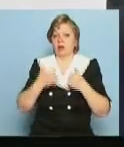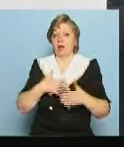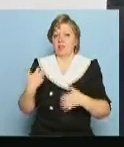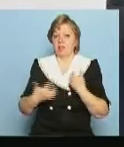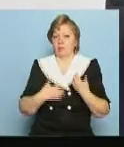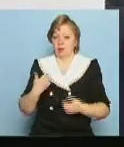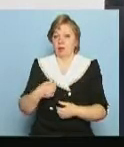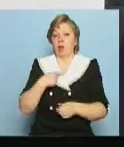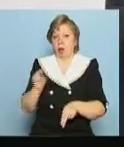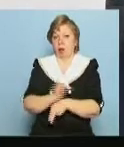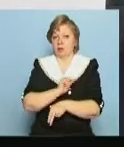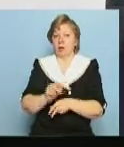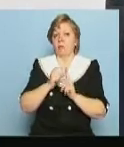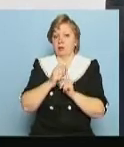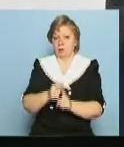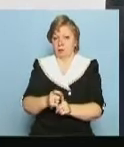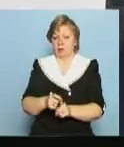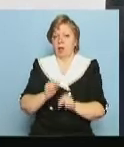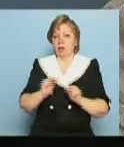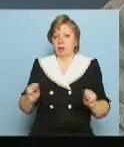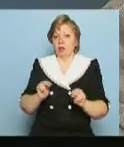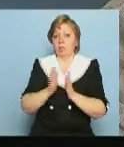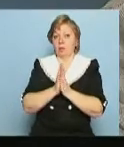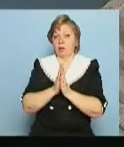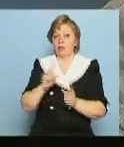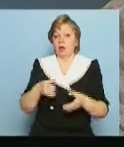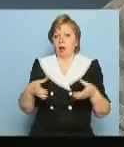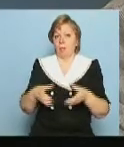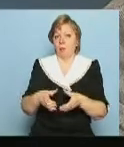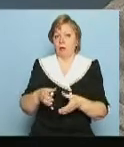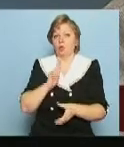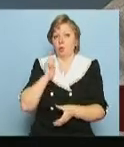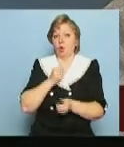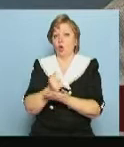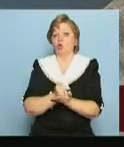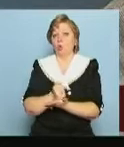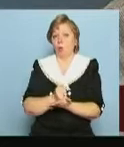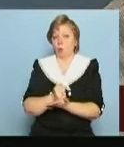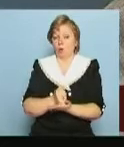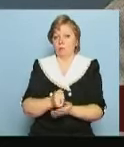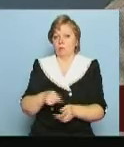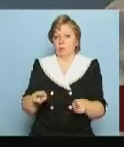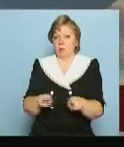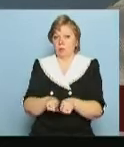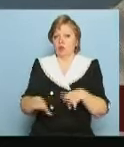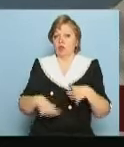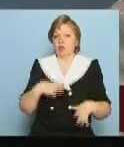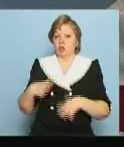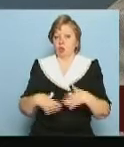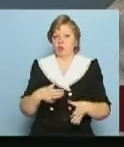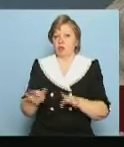парировал президент. Тренеры попросили за команду дублеров. Поскольку тренировочный процесс там должен быть приближен к тренировочному процессу команды